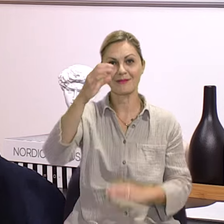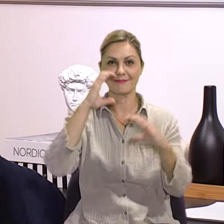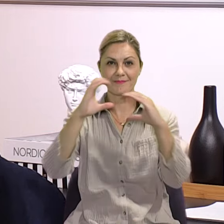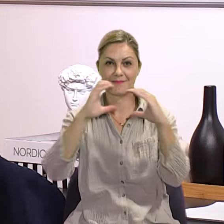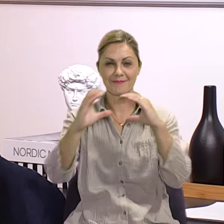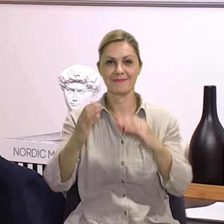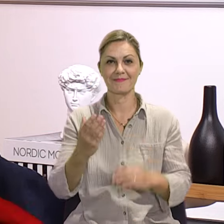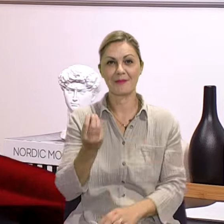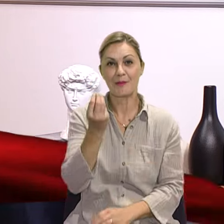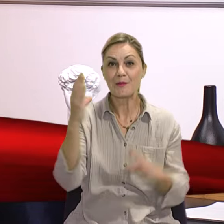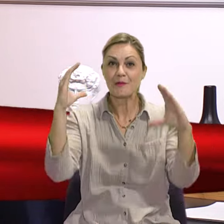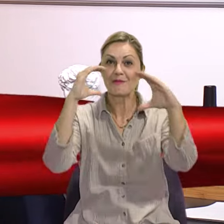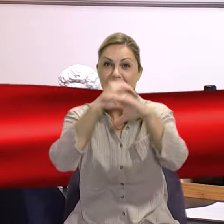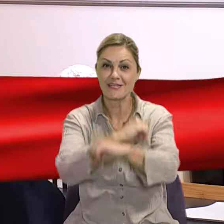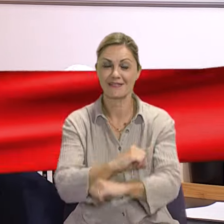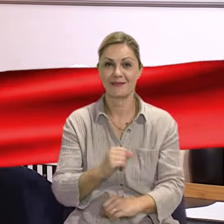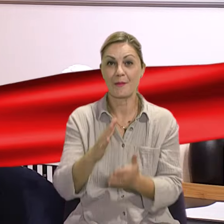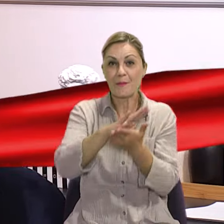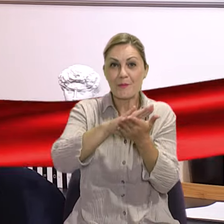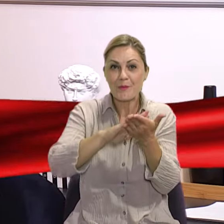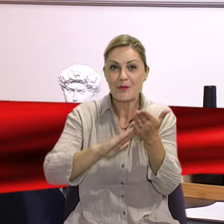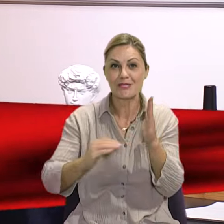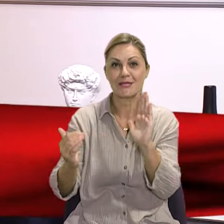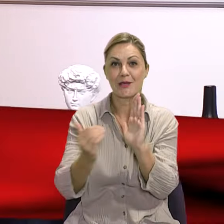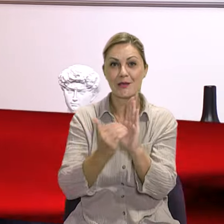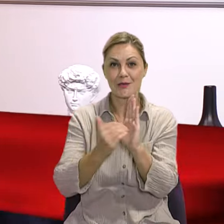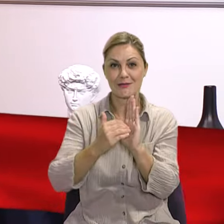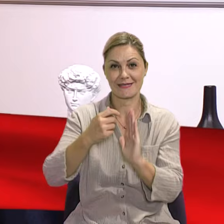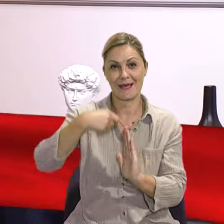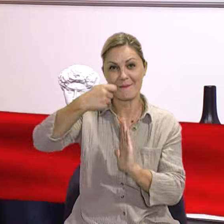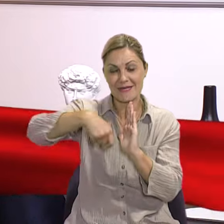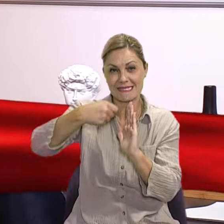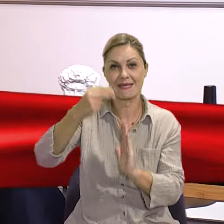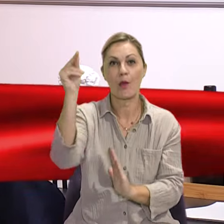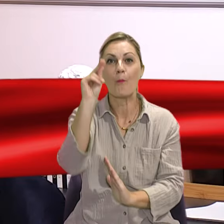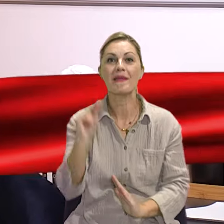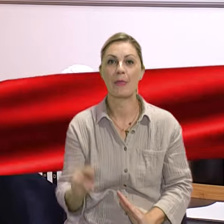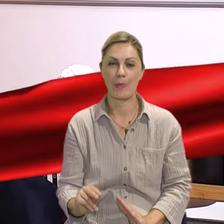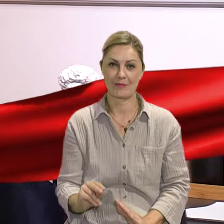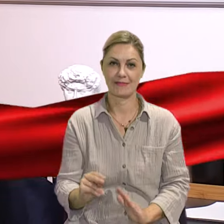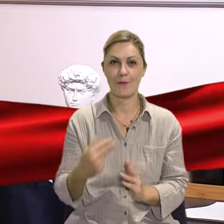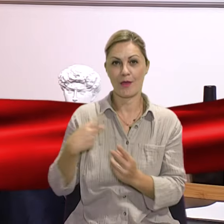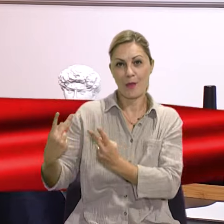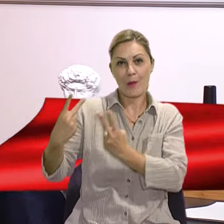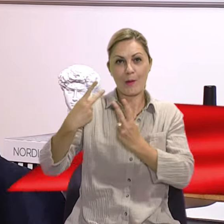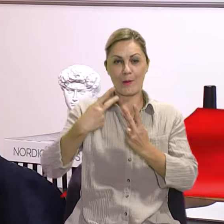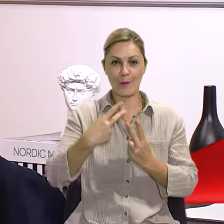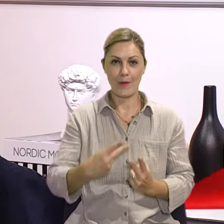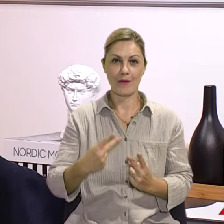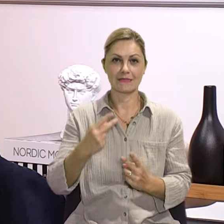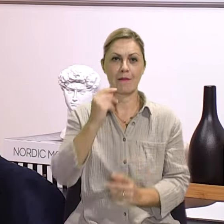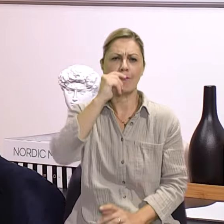Poštovani gledatelji, dobro vam večer. Počinje još jedno izdanje emisije Umjetnost. Moj gost večeras